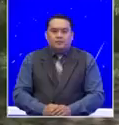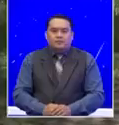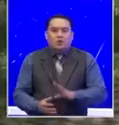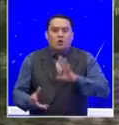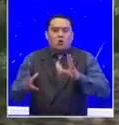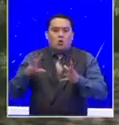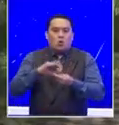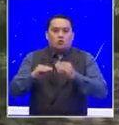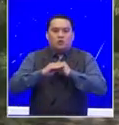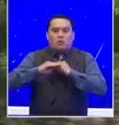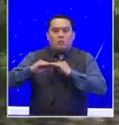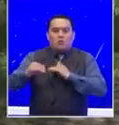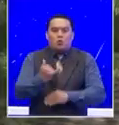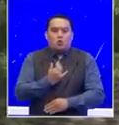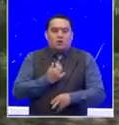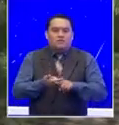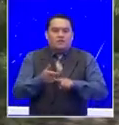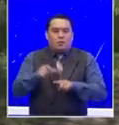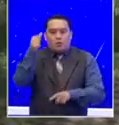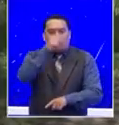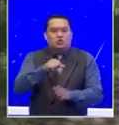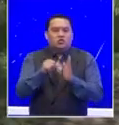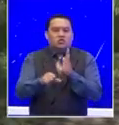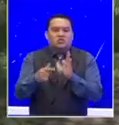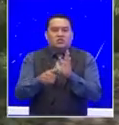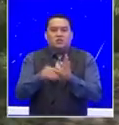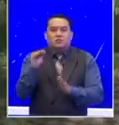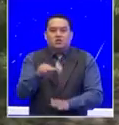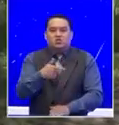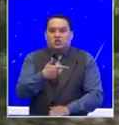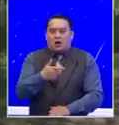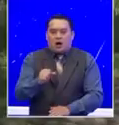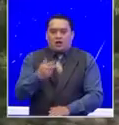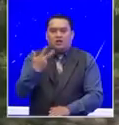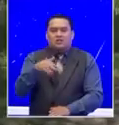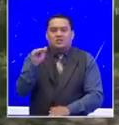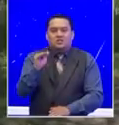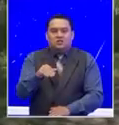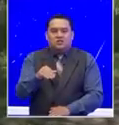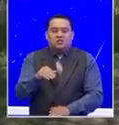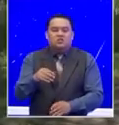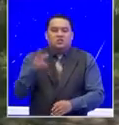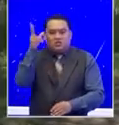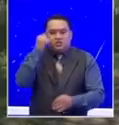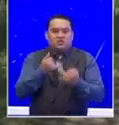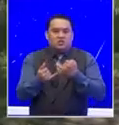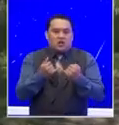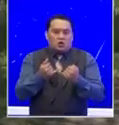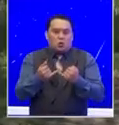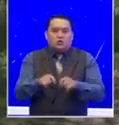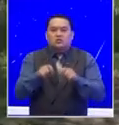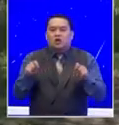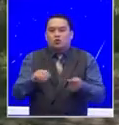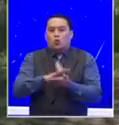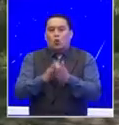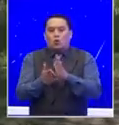Общая площадь посевных земель у нас в этом году более 67 тысяч гектаров, 30 тысяч из них зерновые. Мы создаем все